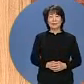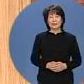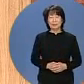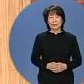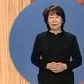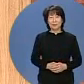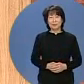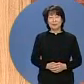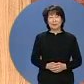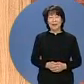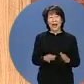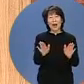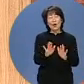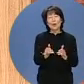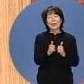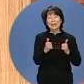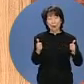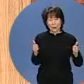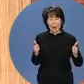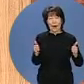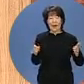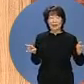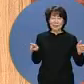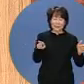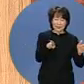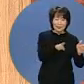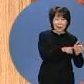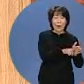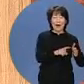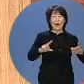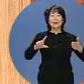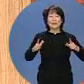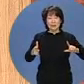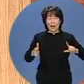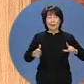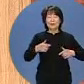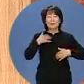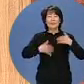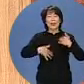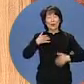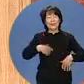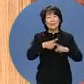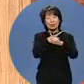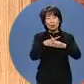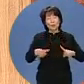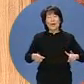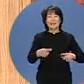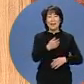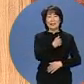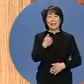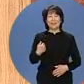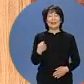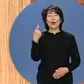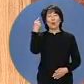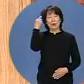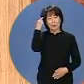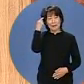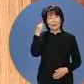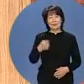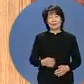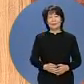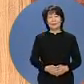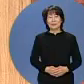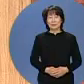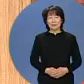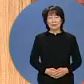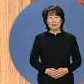。子どもたちにとってはこれまでとは一味も二味も違ったクリスマスを過ごすことができたの